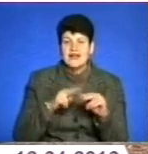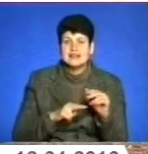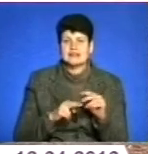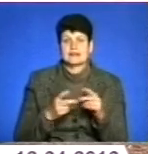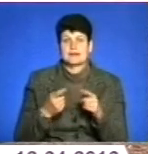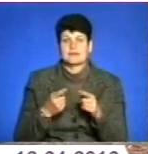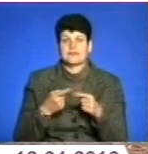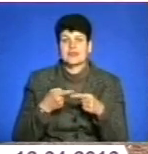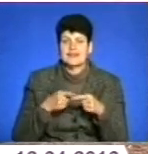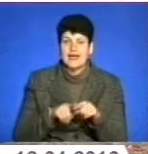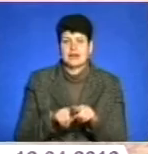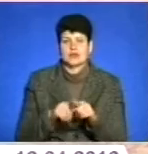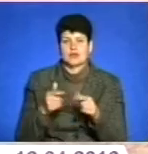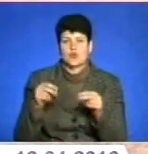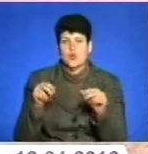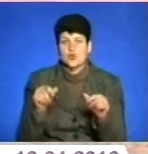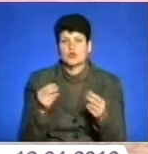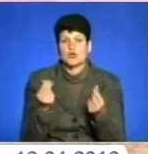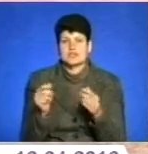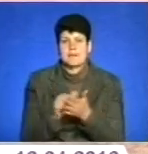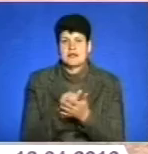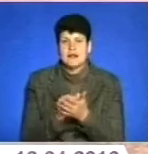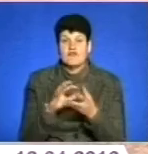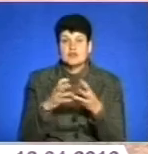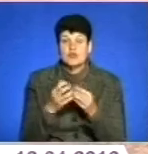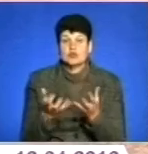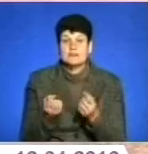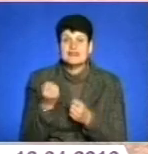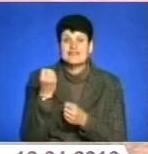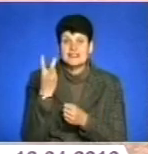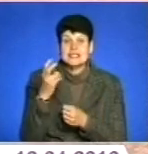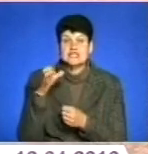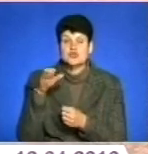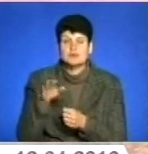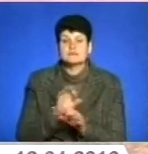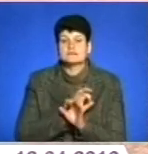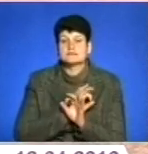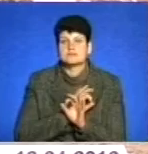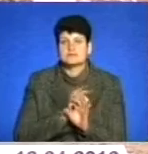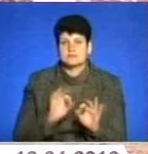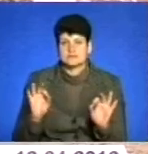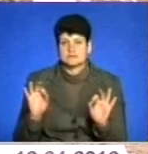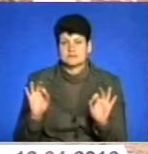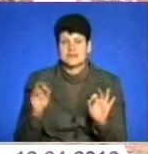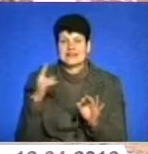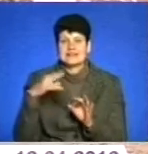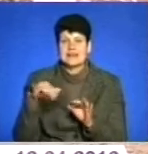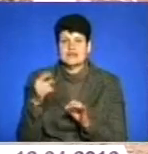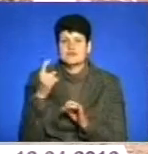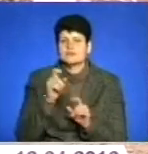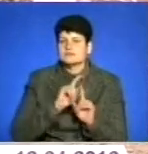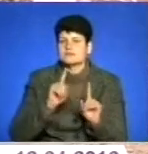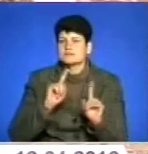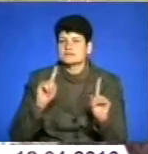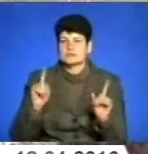техніку, ґрунт та кошти на матеріали. В результаті отримали на 12 сотих затишних дендрарій із понад 100 екзотичними